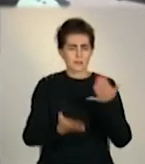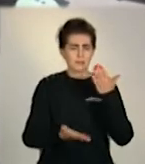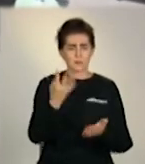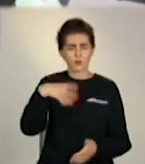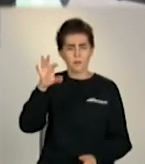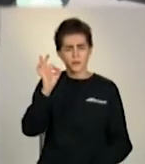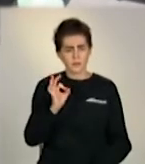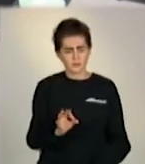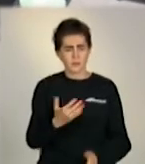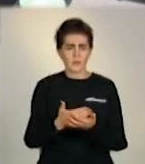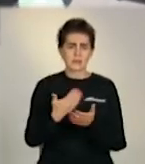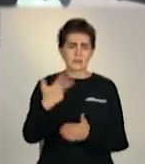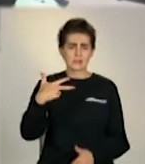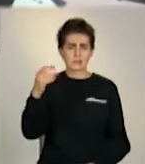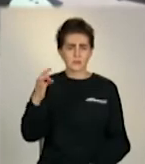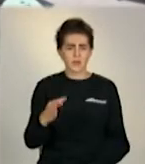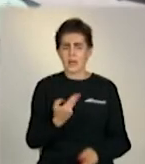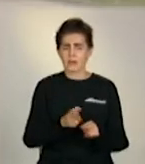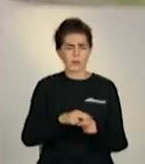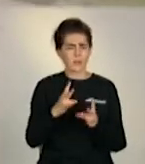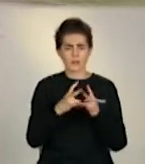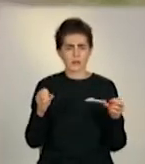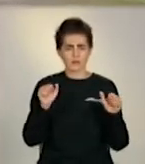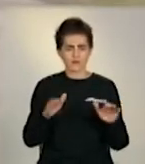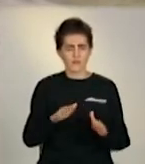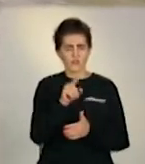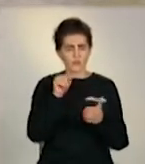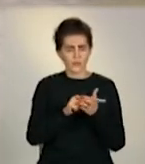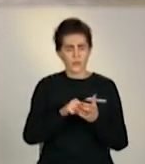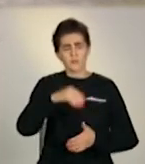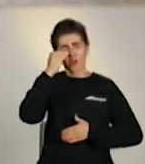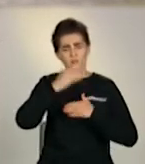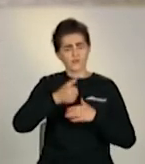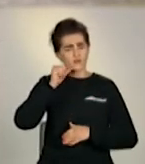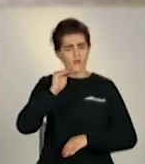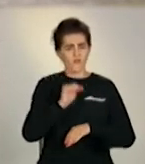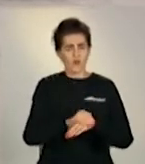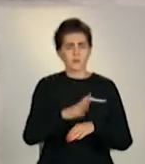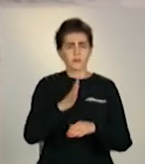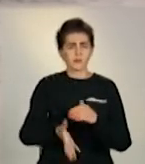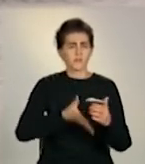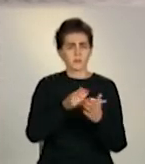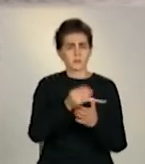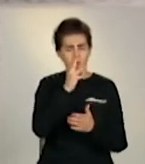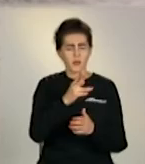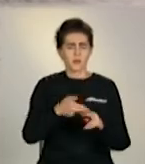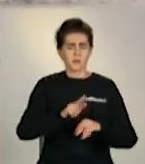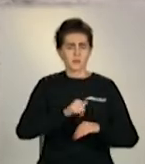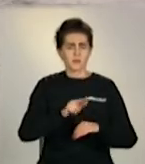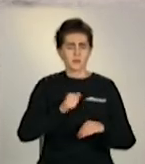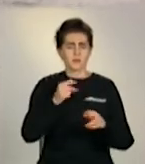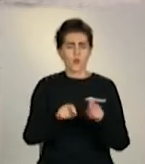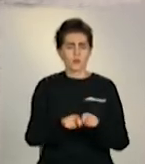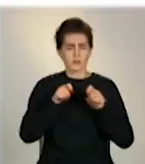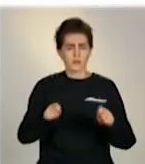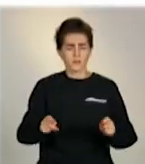40%, там 30% дадут, то это не решение вопроса. Учора ввечері за фактом невиплати зарплат поліція відкрила кримінальне